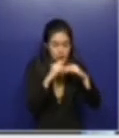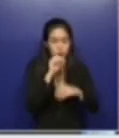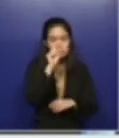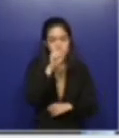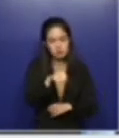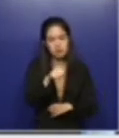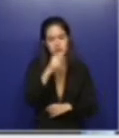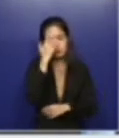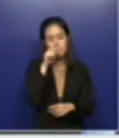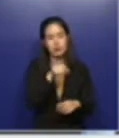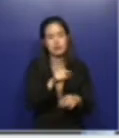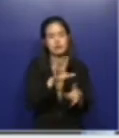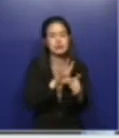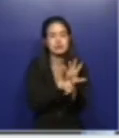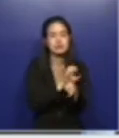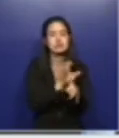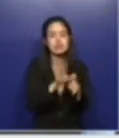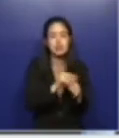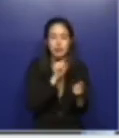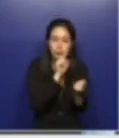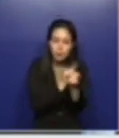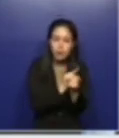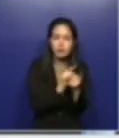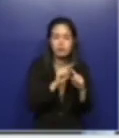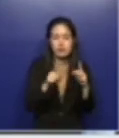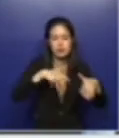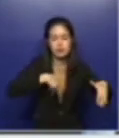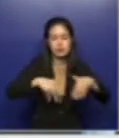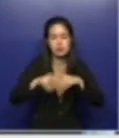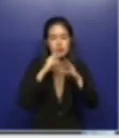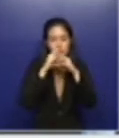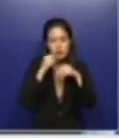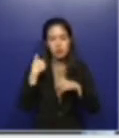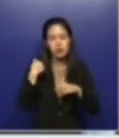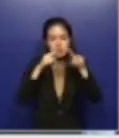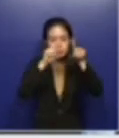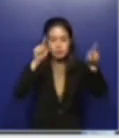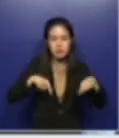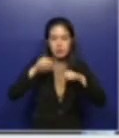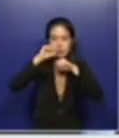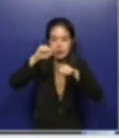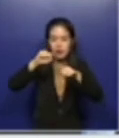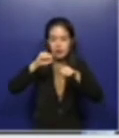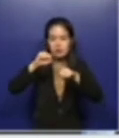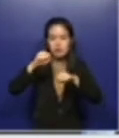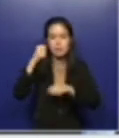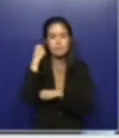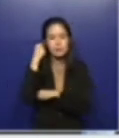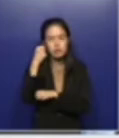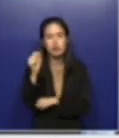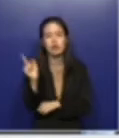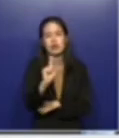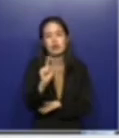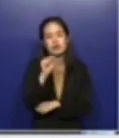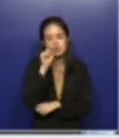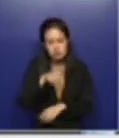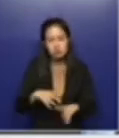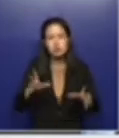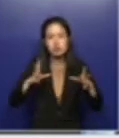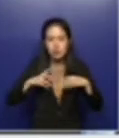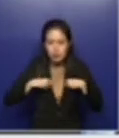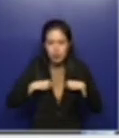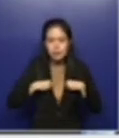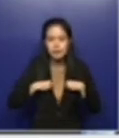แม้ว่าพี่น้องประชาชนคนระยองเขาจะให้ความเห็นอย่างไรเขาจะยกป้ายอย่างไรคุณก็ต้องยอมรับคุณก็ต้องยอม